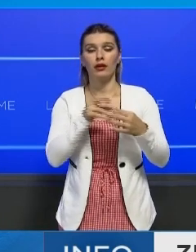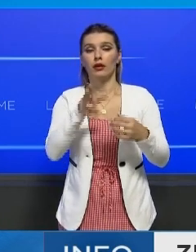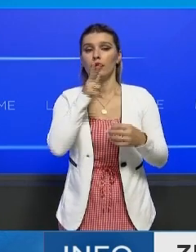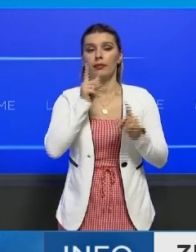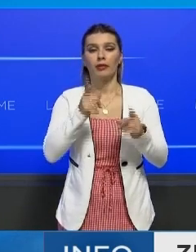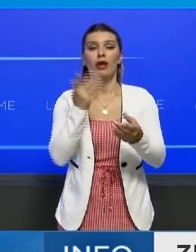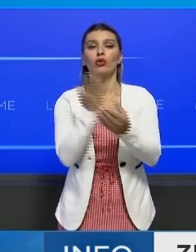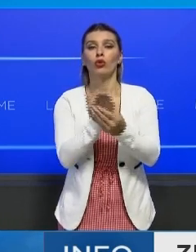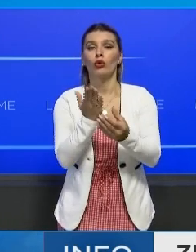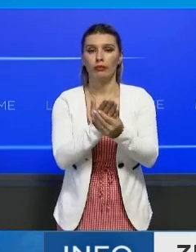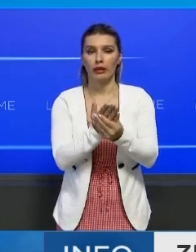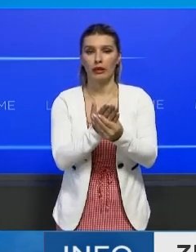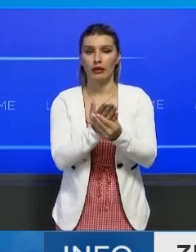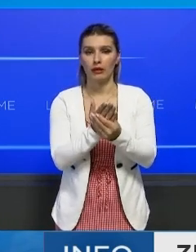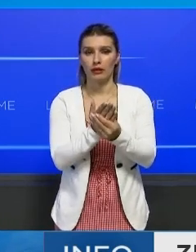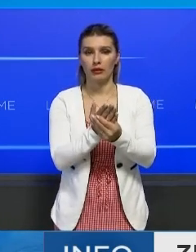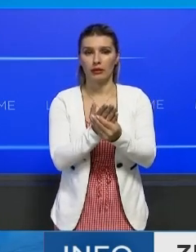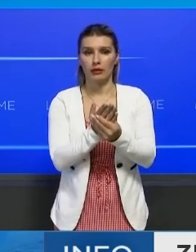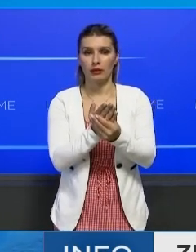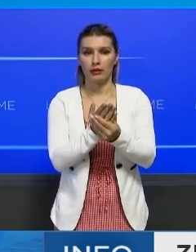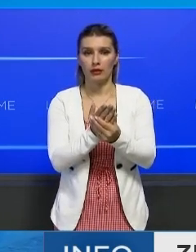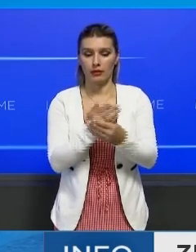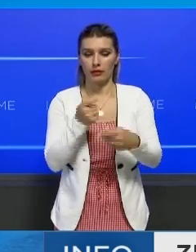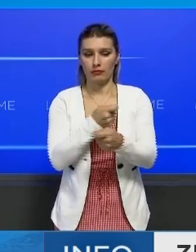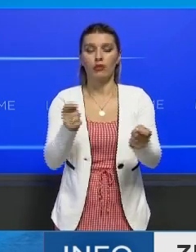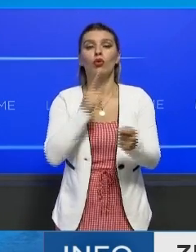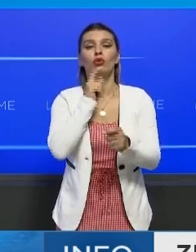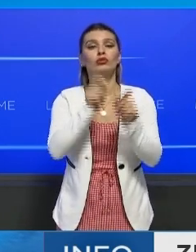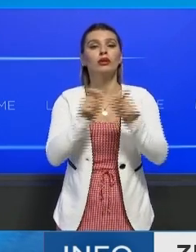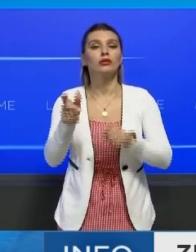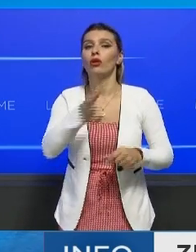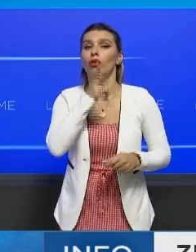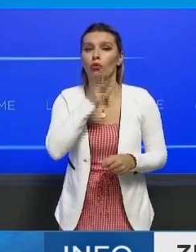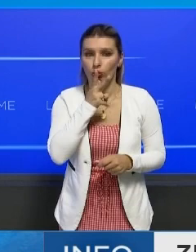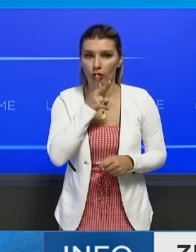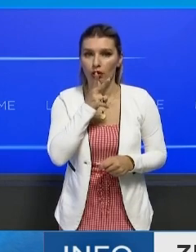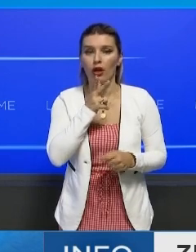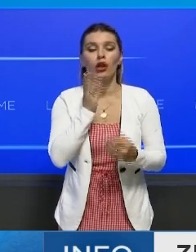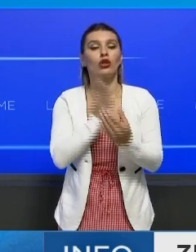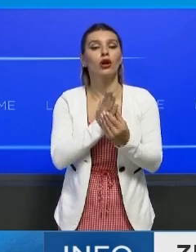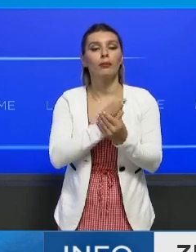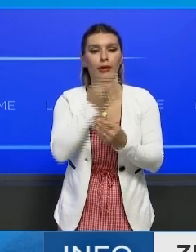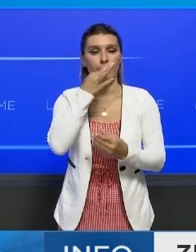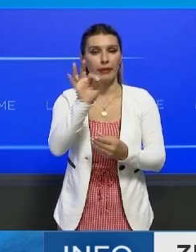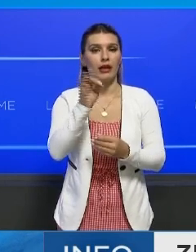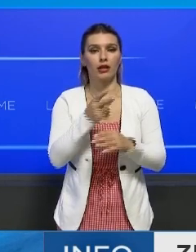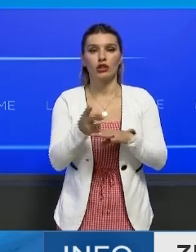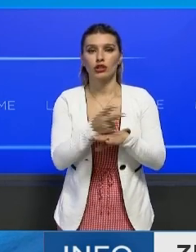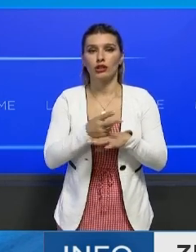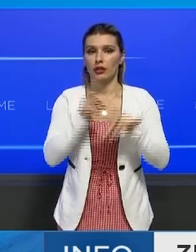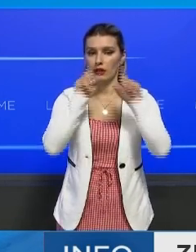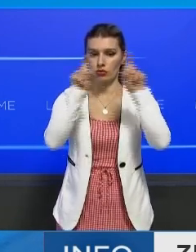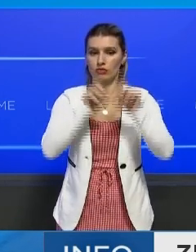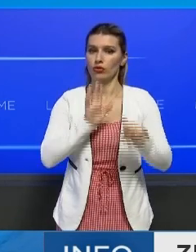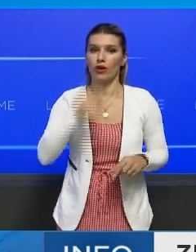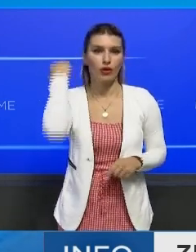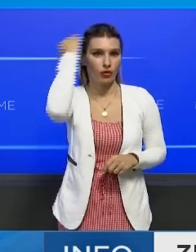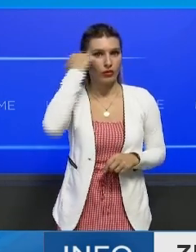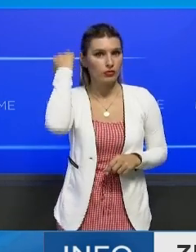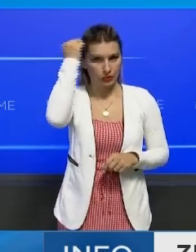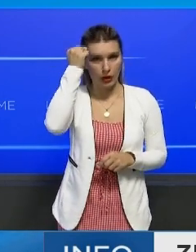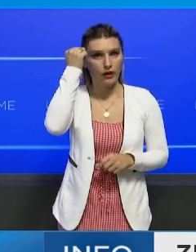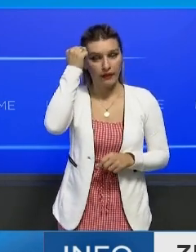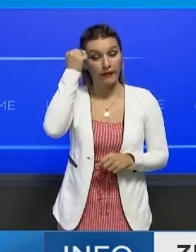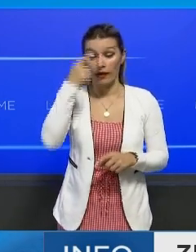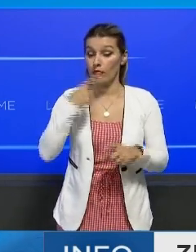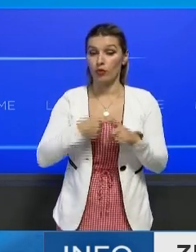e dokumenteve hyrje dalje për të gjithë ata që posedojnë dokumente të lëshuara nga institucionet e Republikës së Kosovës